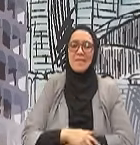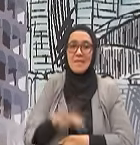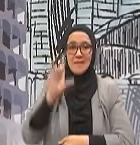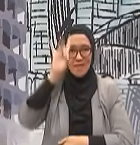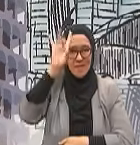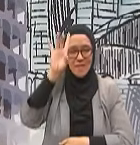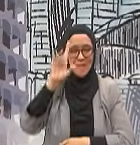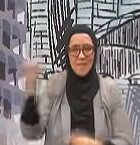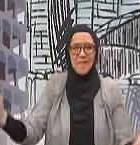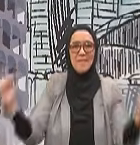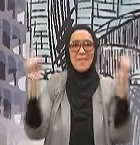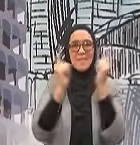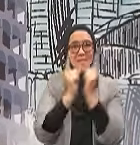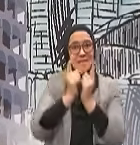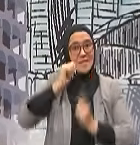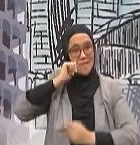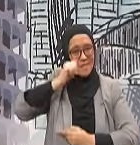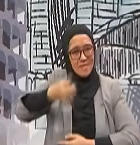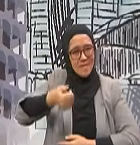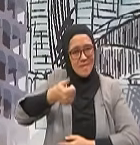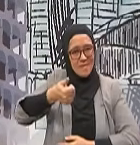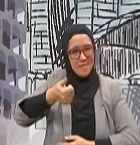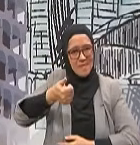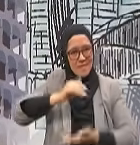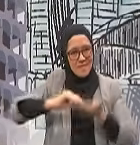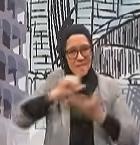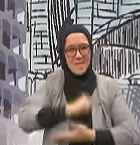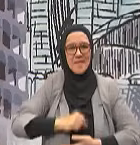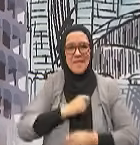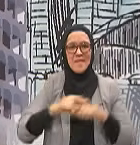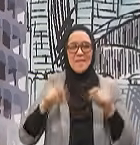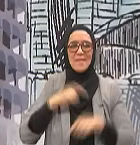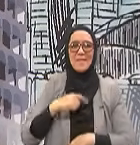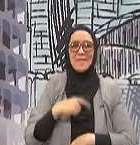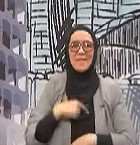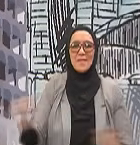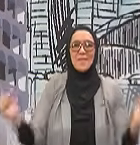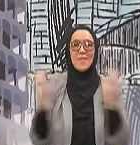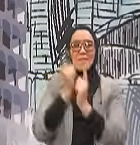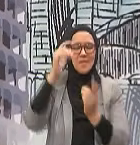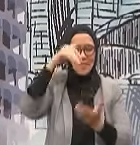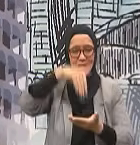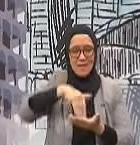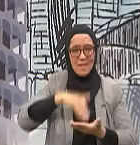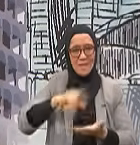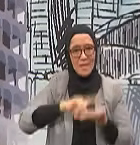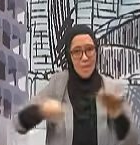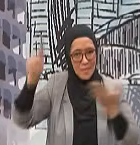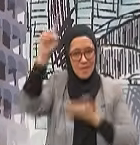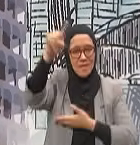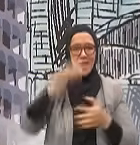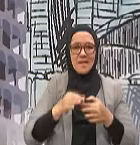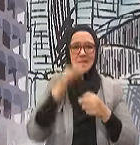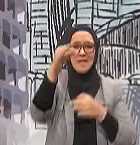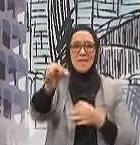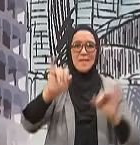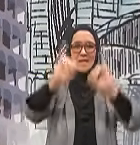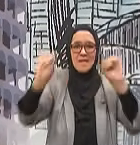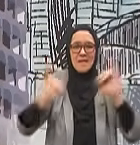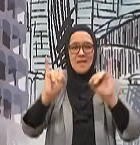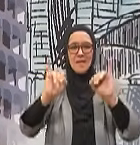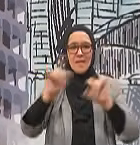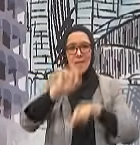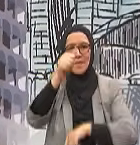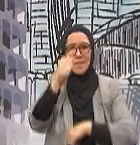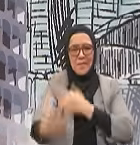jumpa lagi Hai langsung Maaf kita jumpa lagi bibir depan Dimanakah ditangguhkan si Geisha depan 10.00 pagi